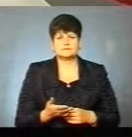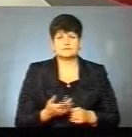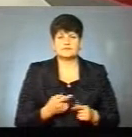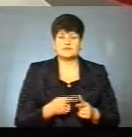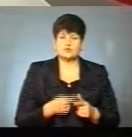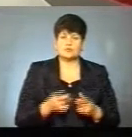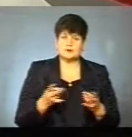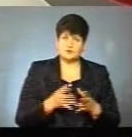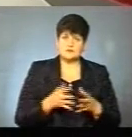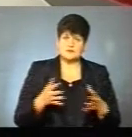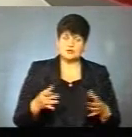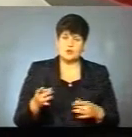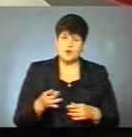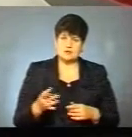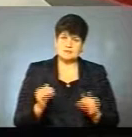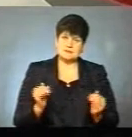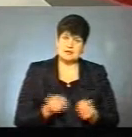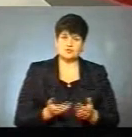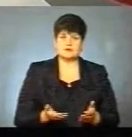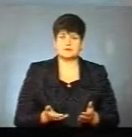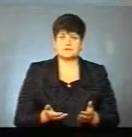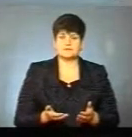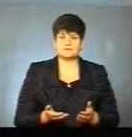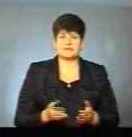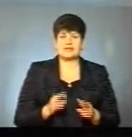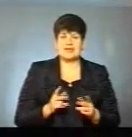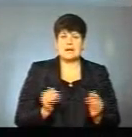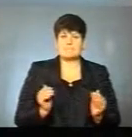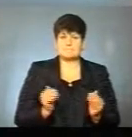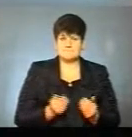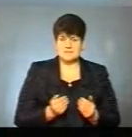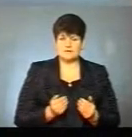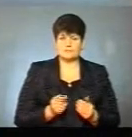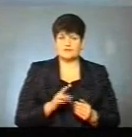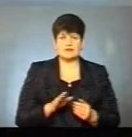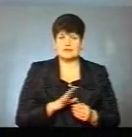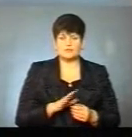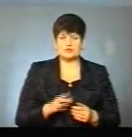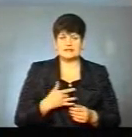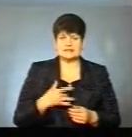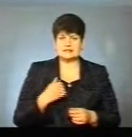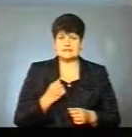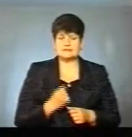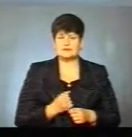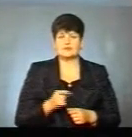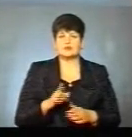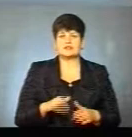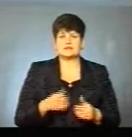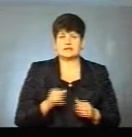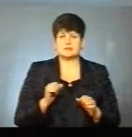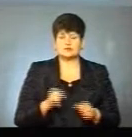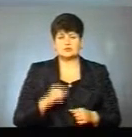чи потрібно збільшувати розмір, можливо, зменшувати? Ну, як мінімум, він не те, що буде дисциплінувати, він буде давати можливість